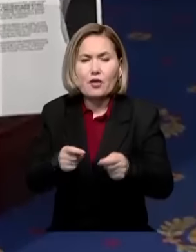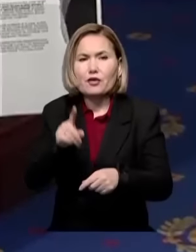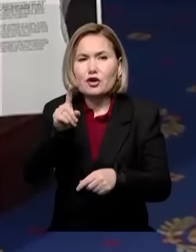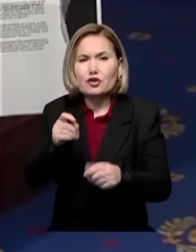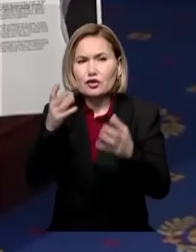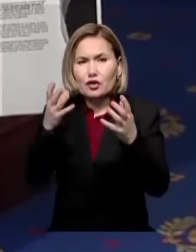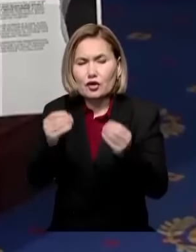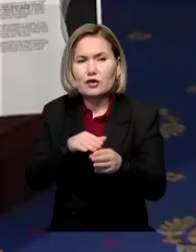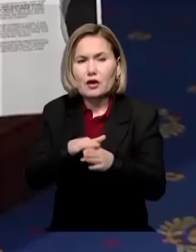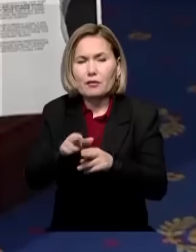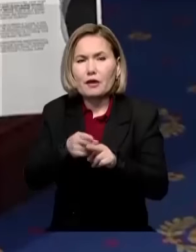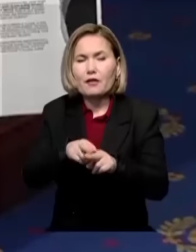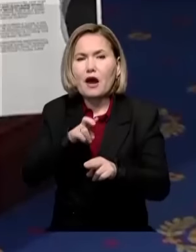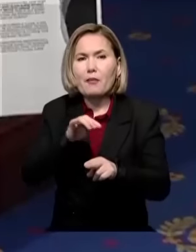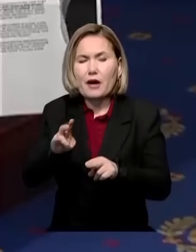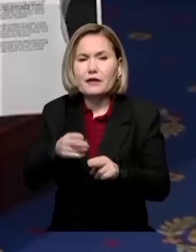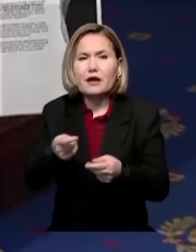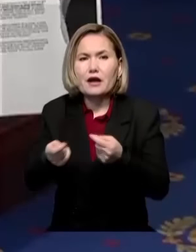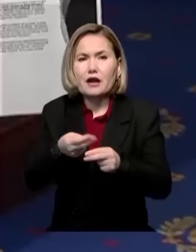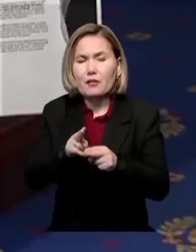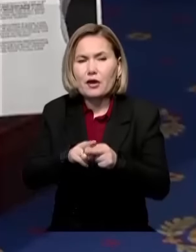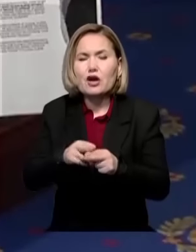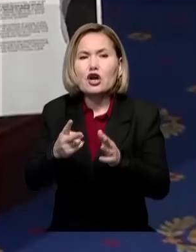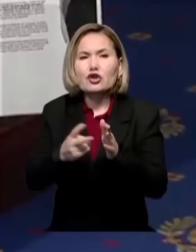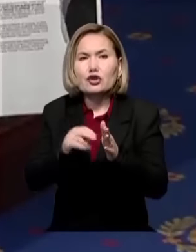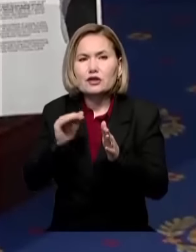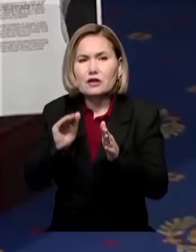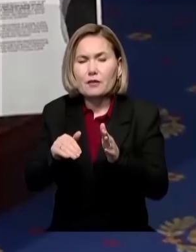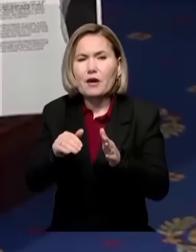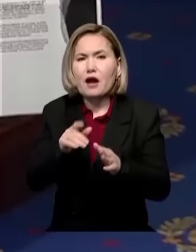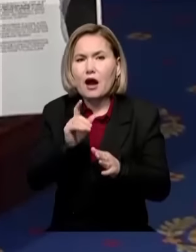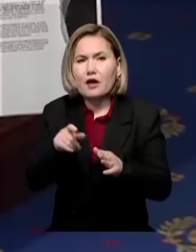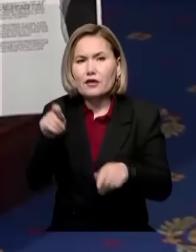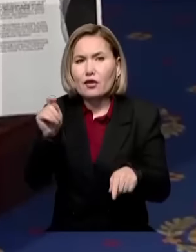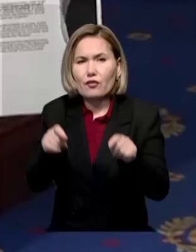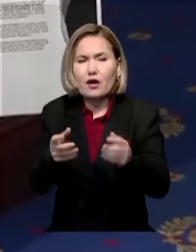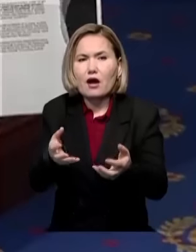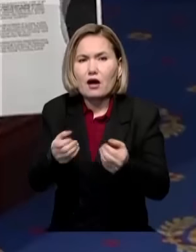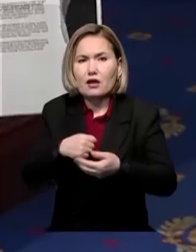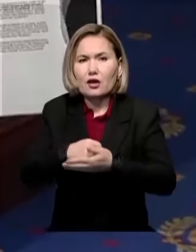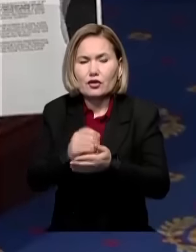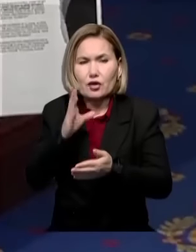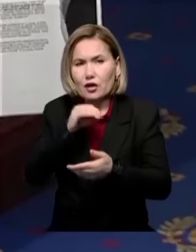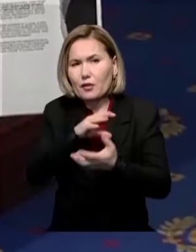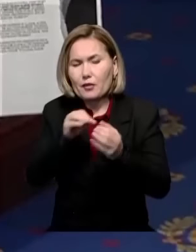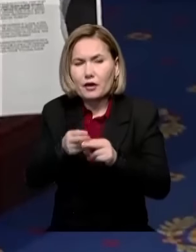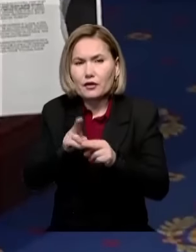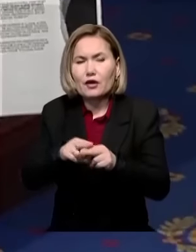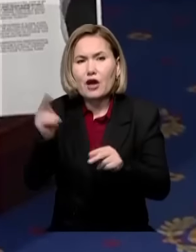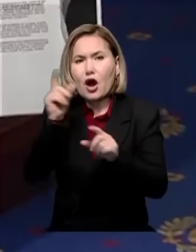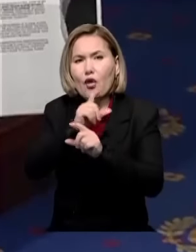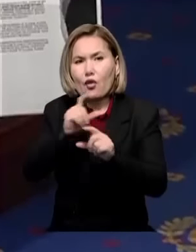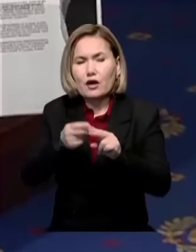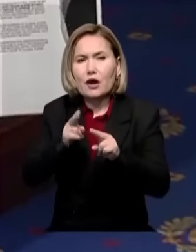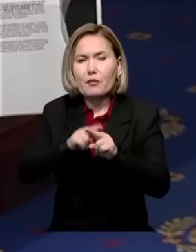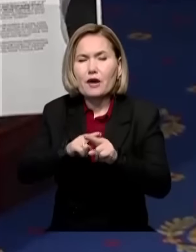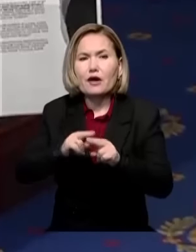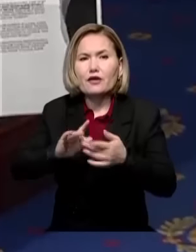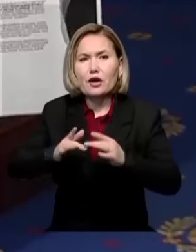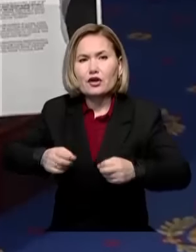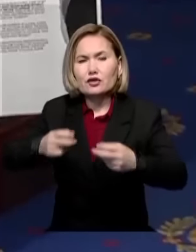күн толмай жатып, Байден әкімшілігі елге 700 мыңнан астам босқынды заңсыз қабылдап үлгерді. Кей мекендерде оқушылар сабақты онлайн